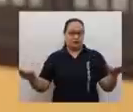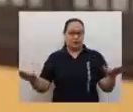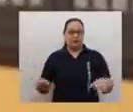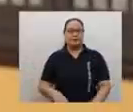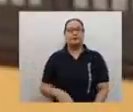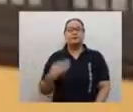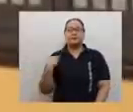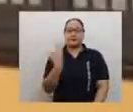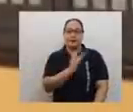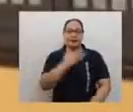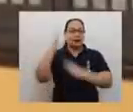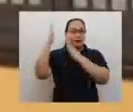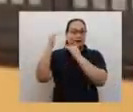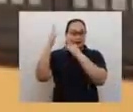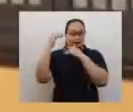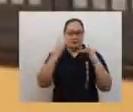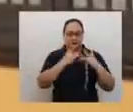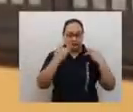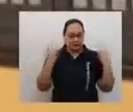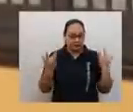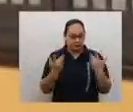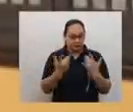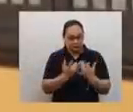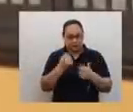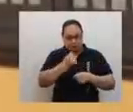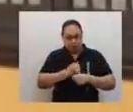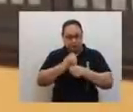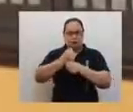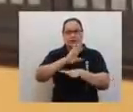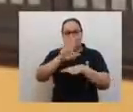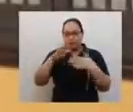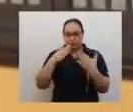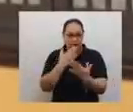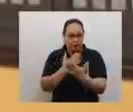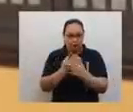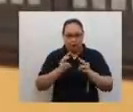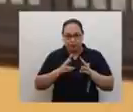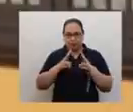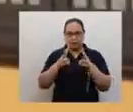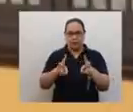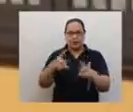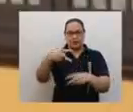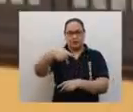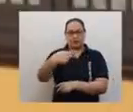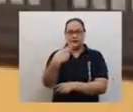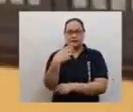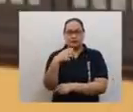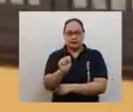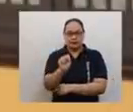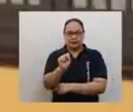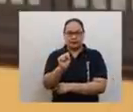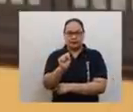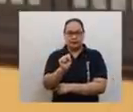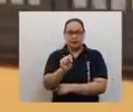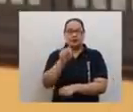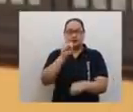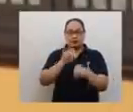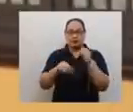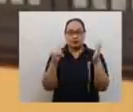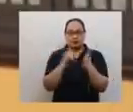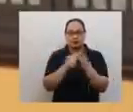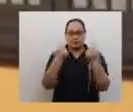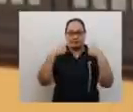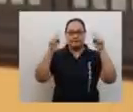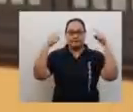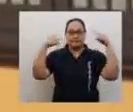pong inaasahan ang inyong taus-pusong suporta sa lahat po ng magiging hakbangin ng Pampanga High School upang